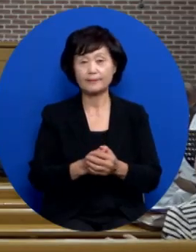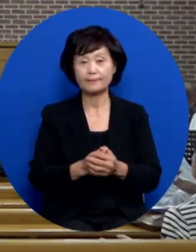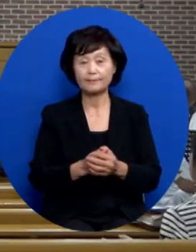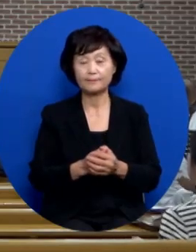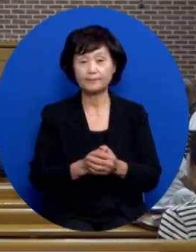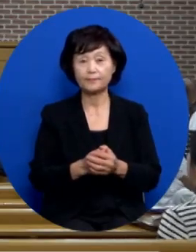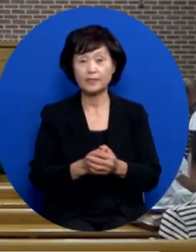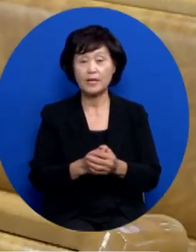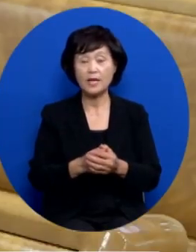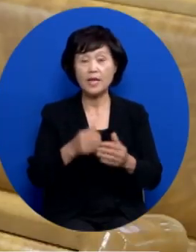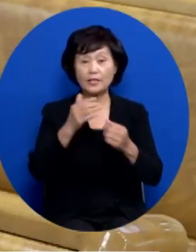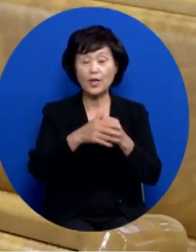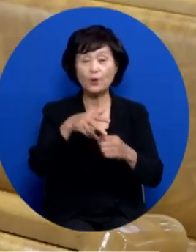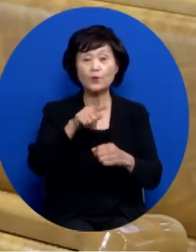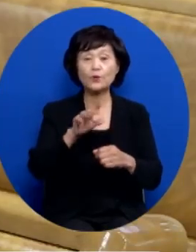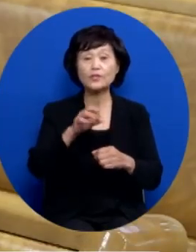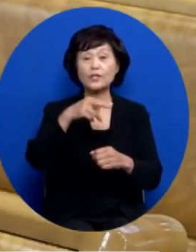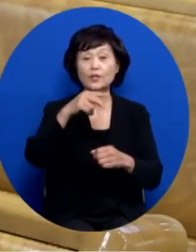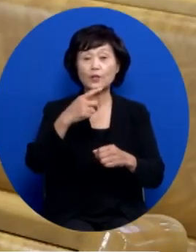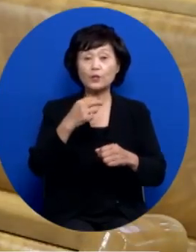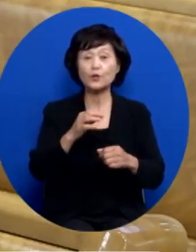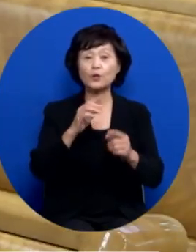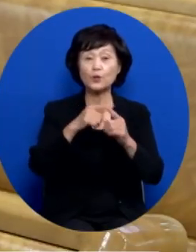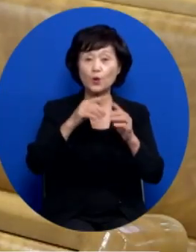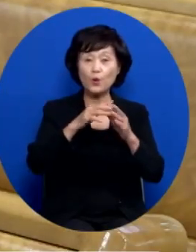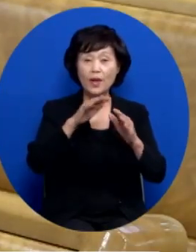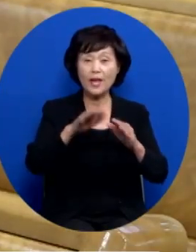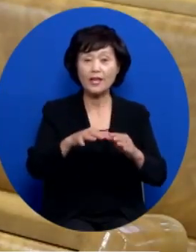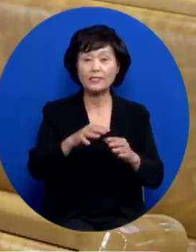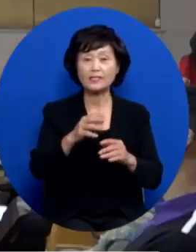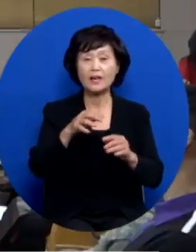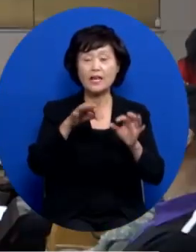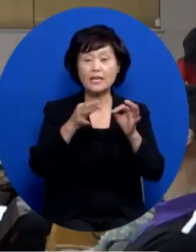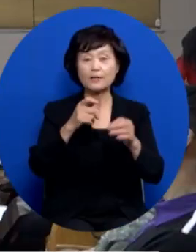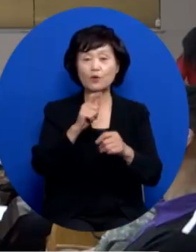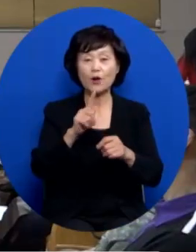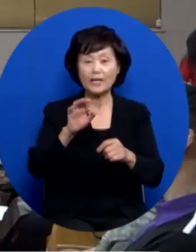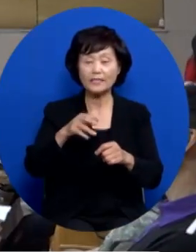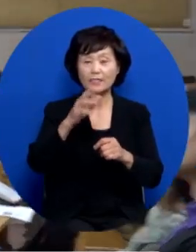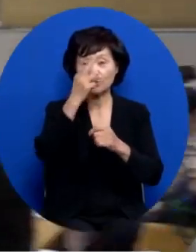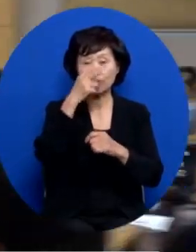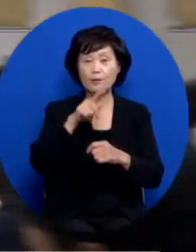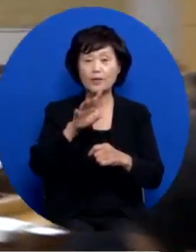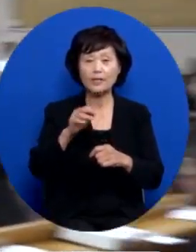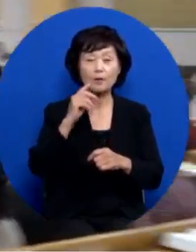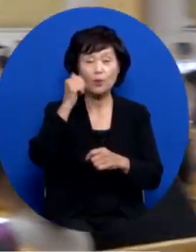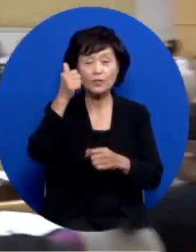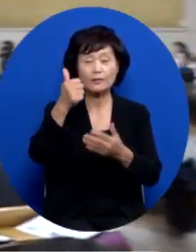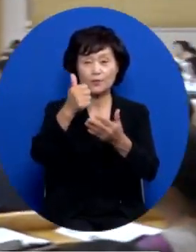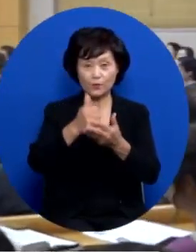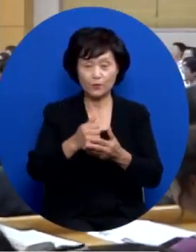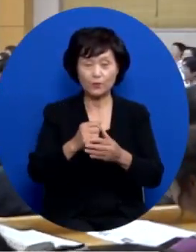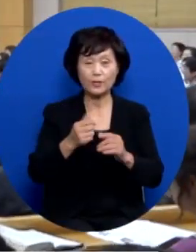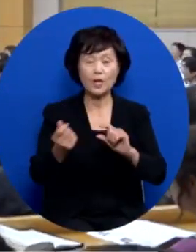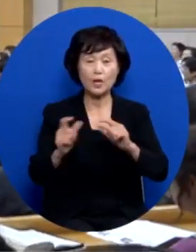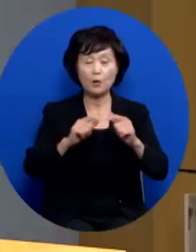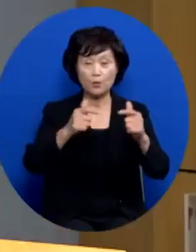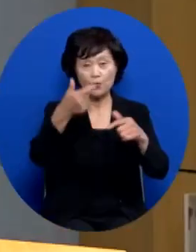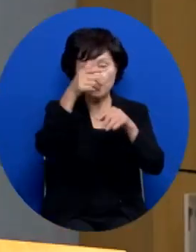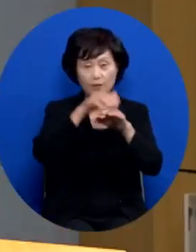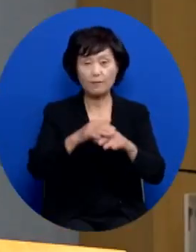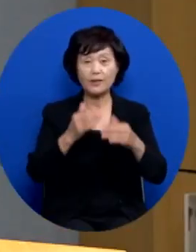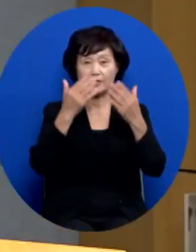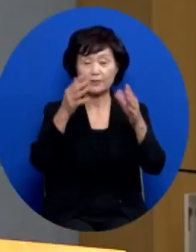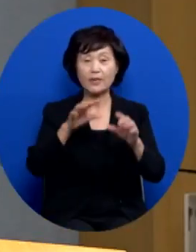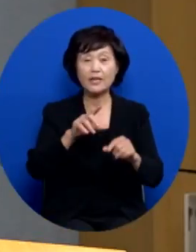대구 정동교회가 김광선 최병락 목사를 초청해 2023년 부흥회를 열었습니다 첫날